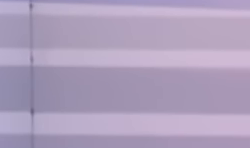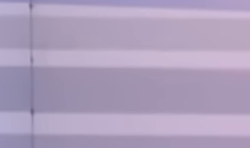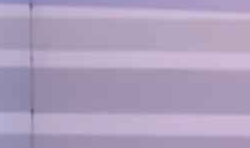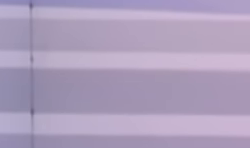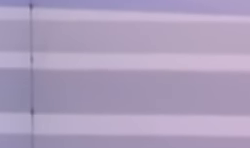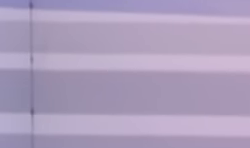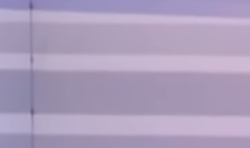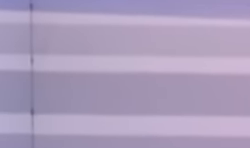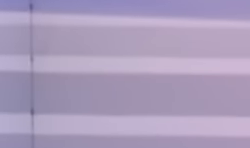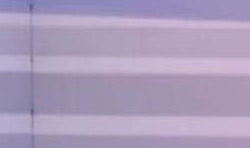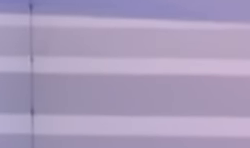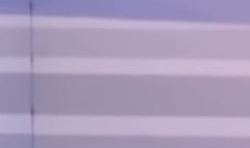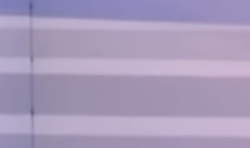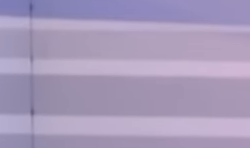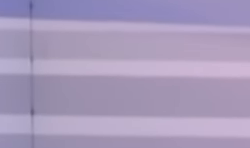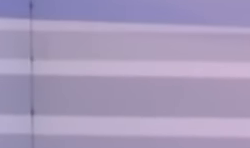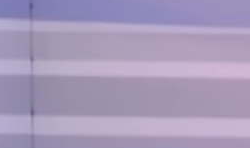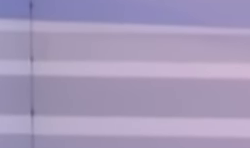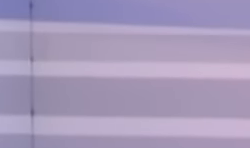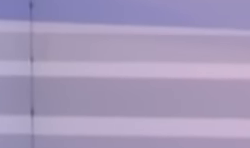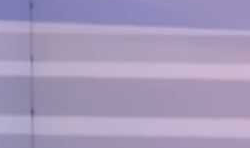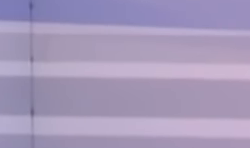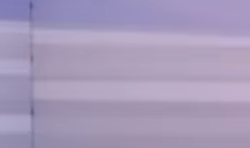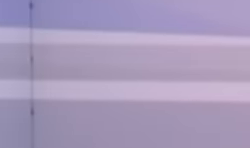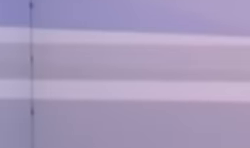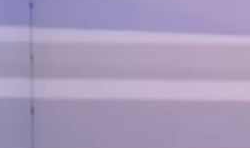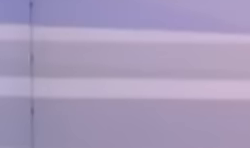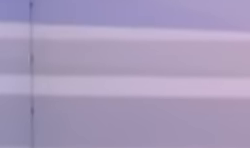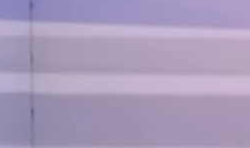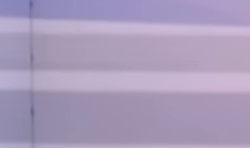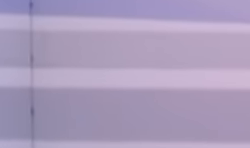sa GMA Integrated News sa YouTube. Sa mga kapuso